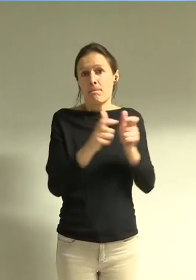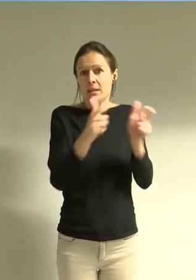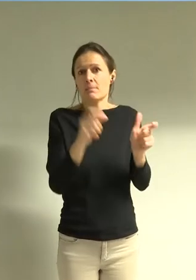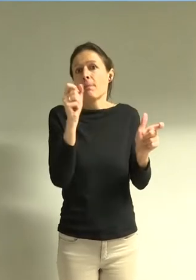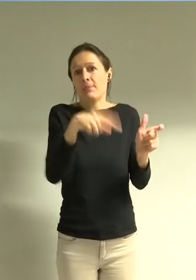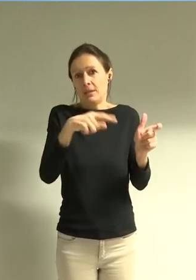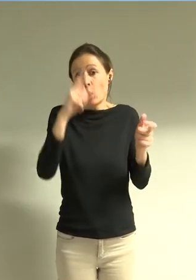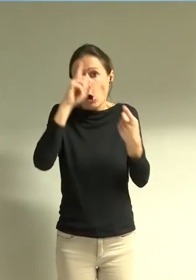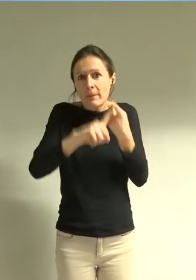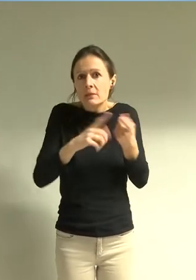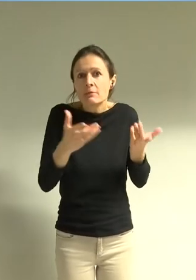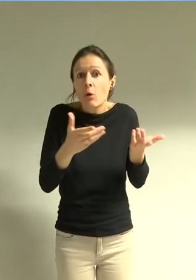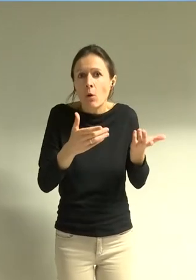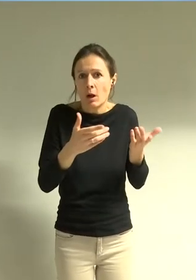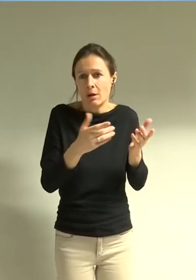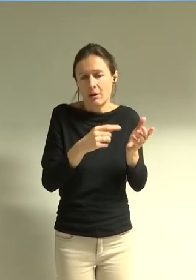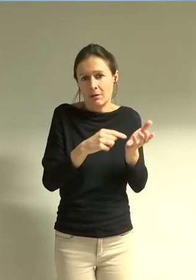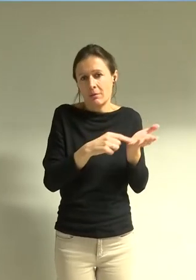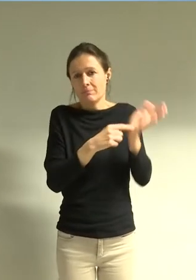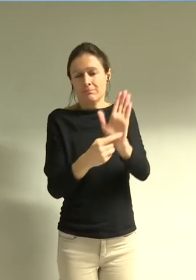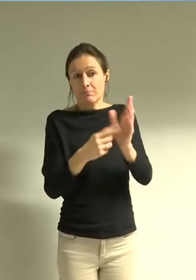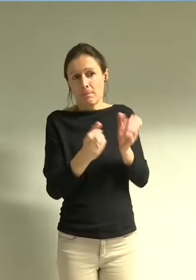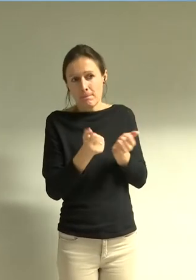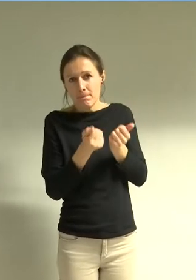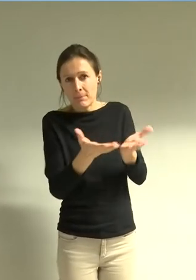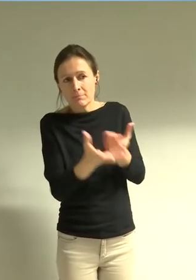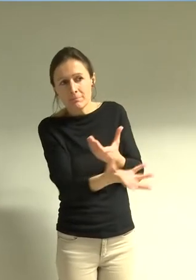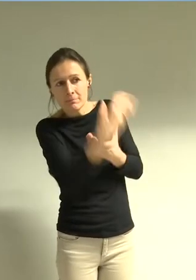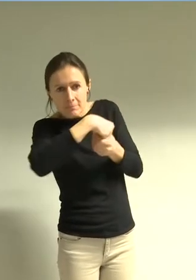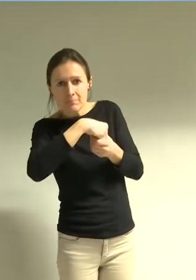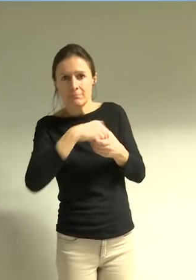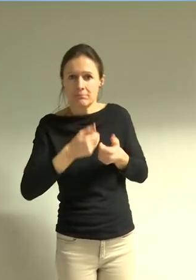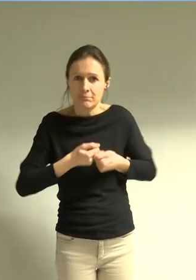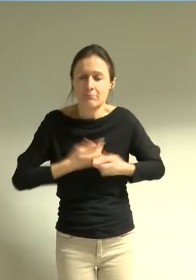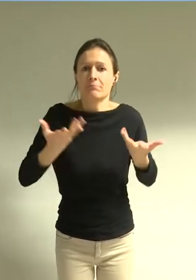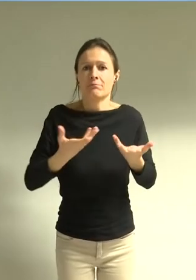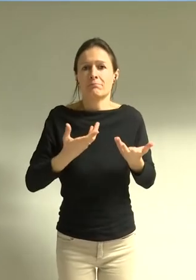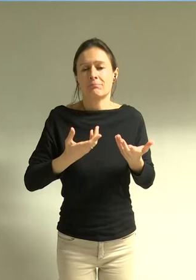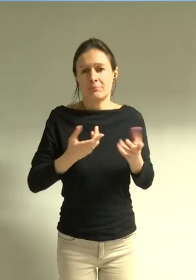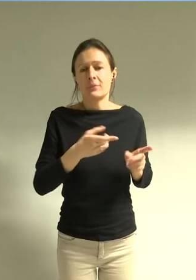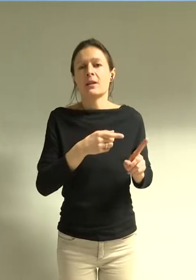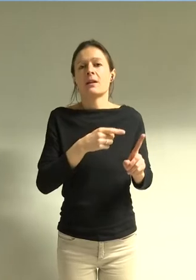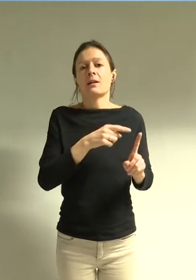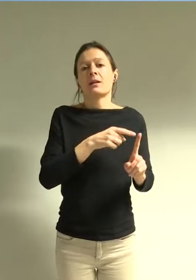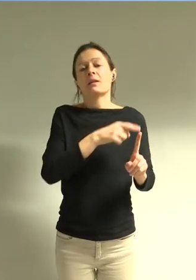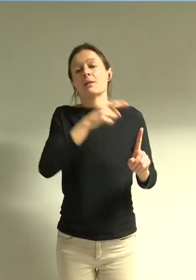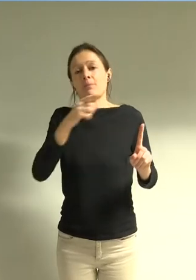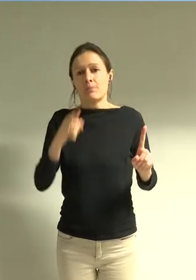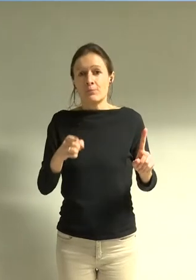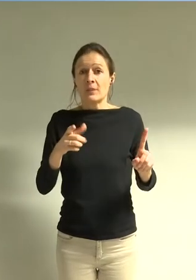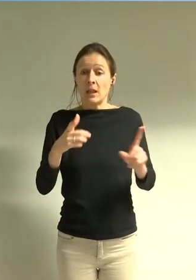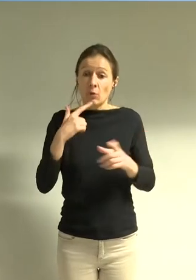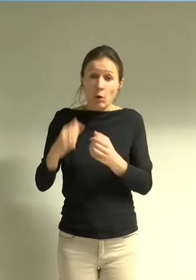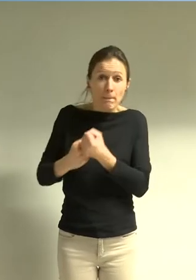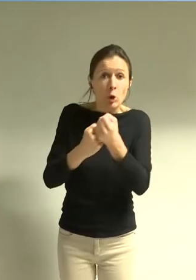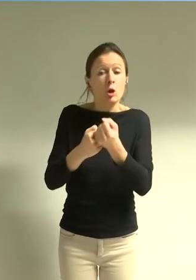d'occuper l'ensemble de ces deux bâtiments label électrique est la clé de sol donc ce sont simplement les porteurs de projets qui élaborent leur projet qu'ils